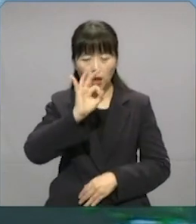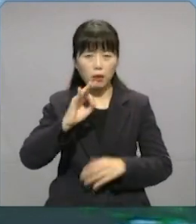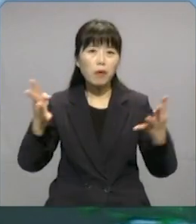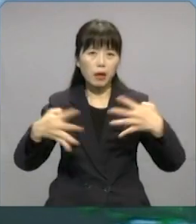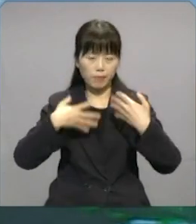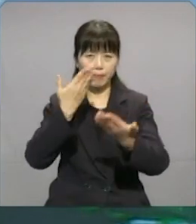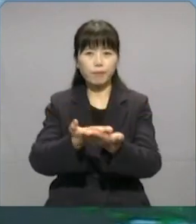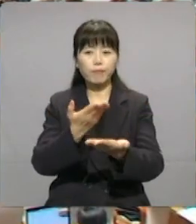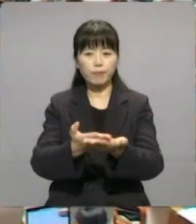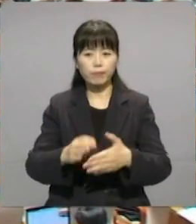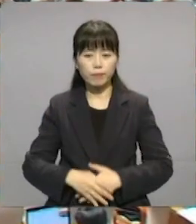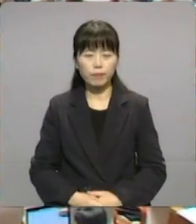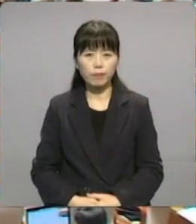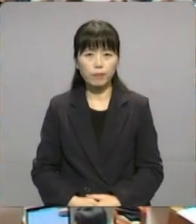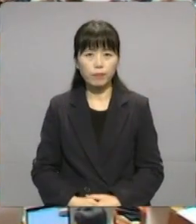예산에 합의해 주십시오.